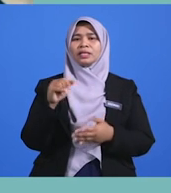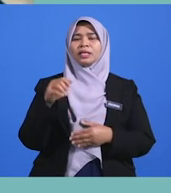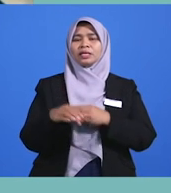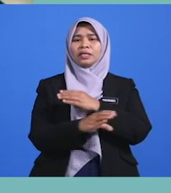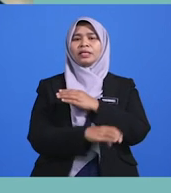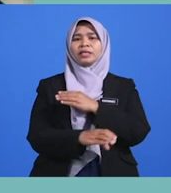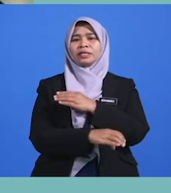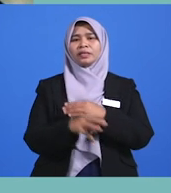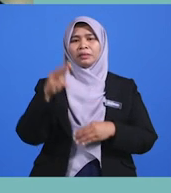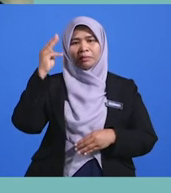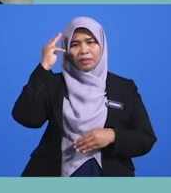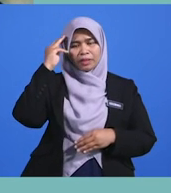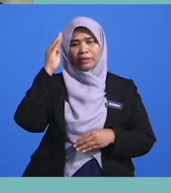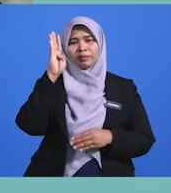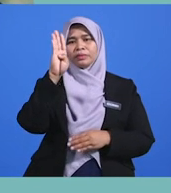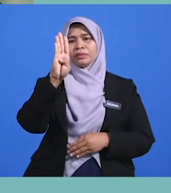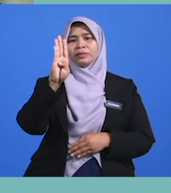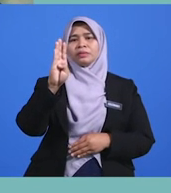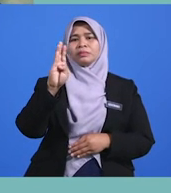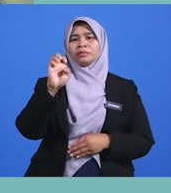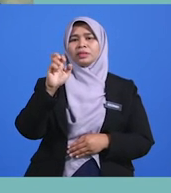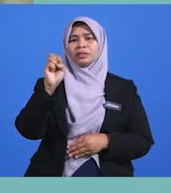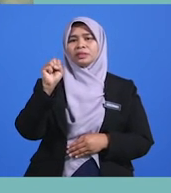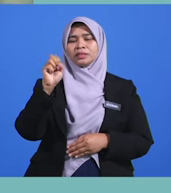Melayu bersekutu yang asal.